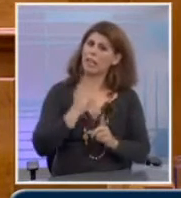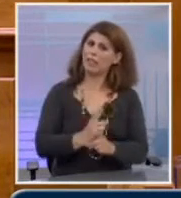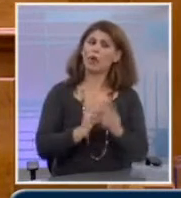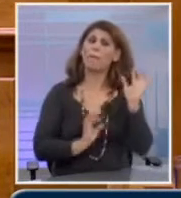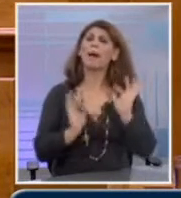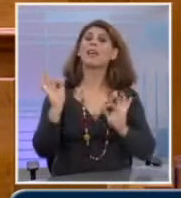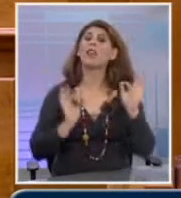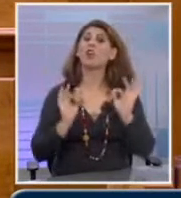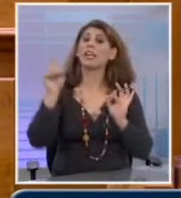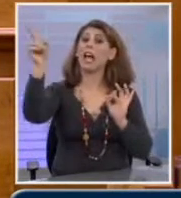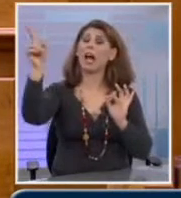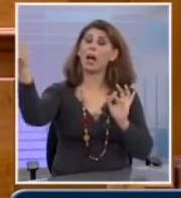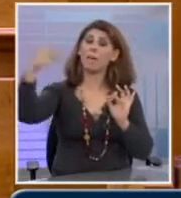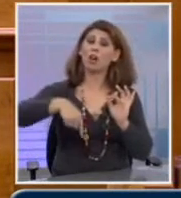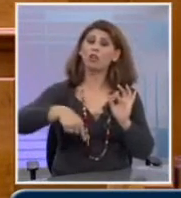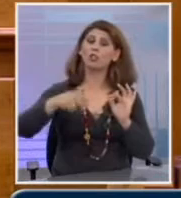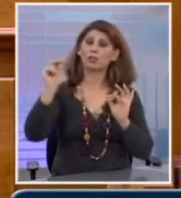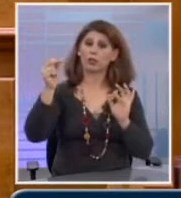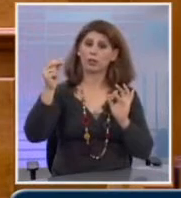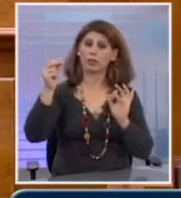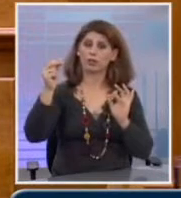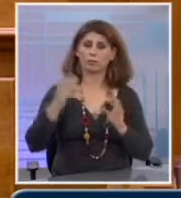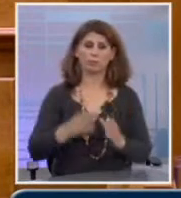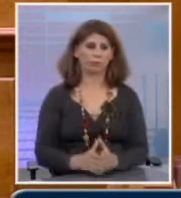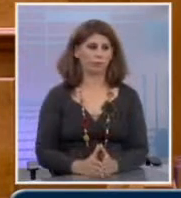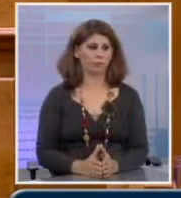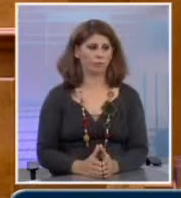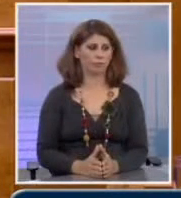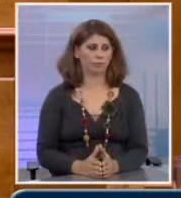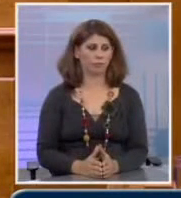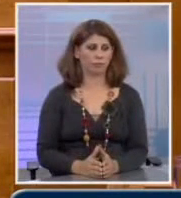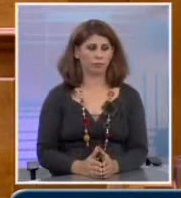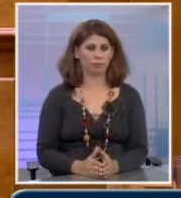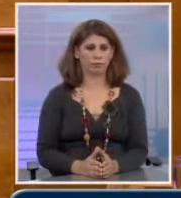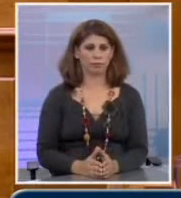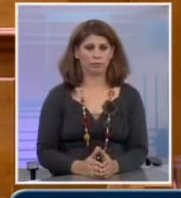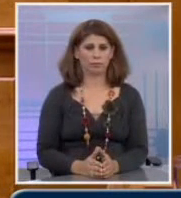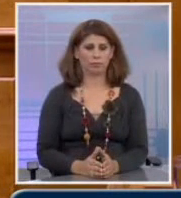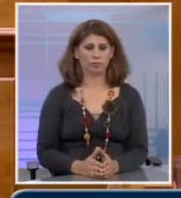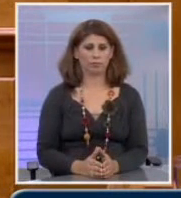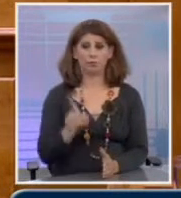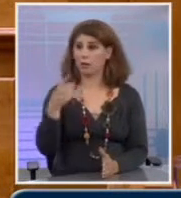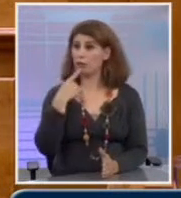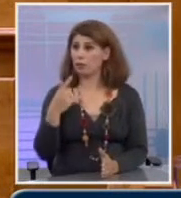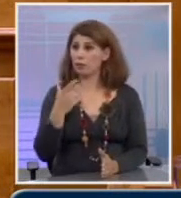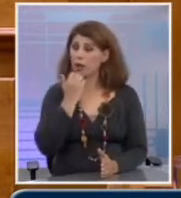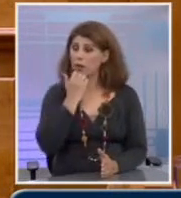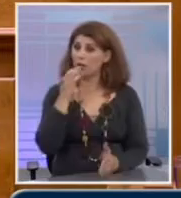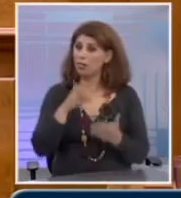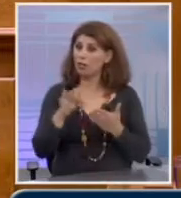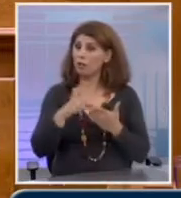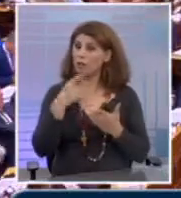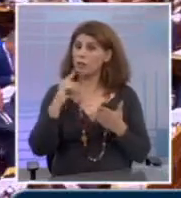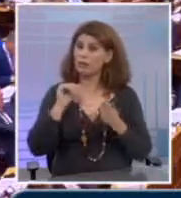βουλευτές. Το δεύτερο, έτσι δεν είπατε. Αν κάνω λάθος, το διορθώσω. Είπατε ότι έχει